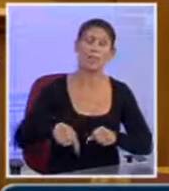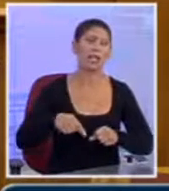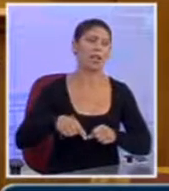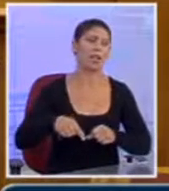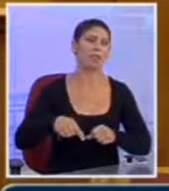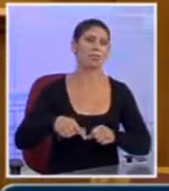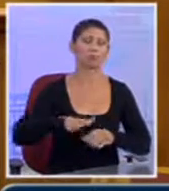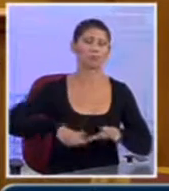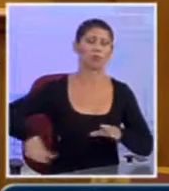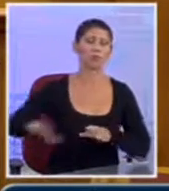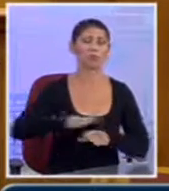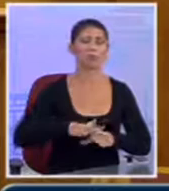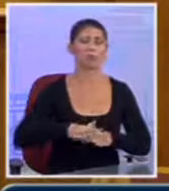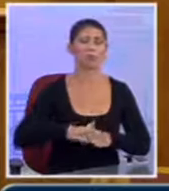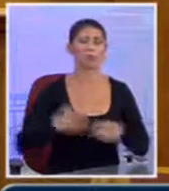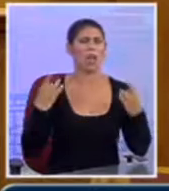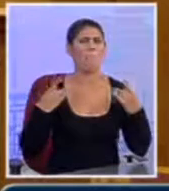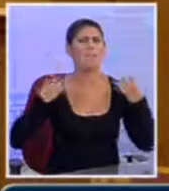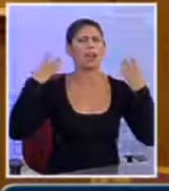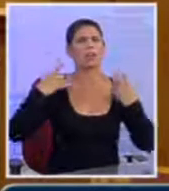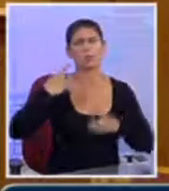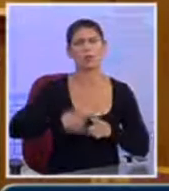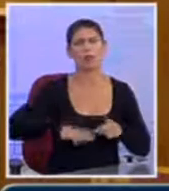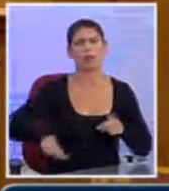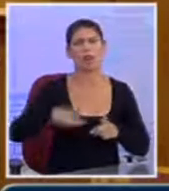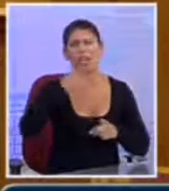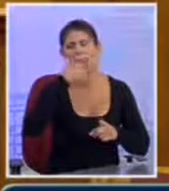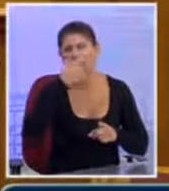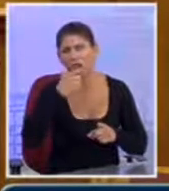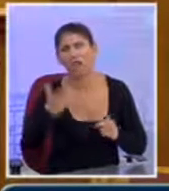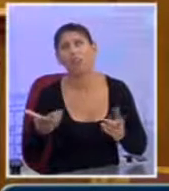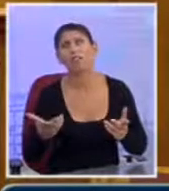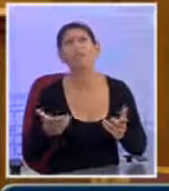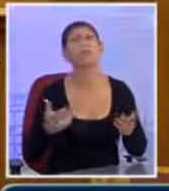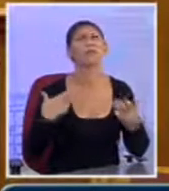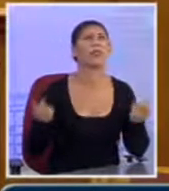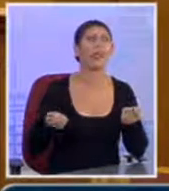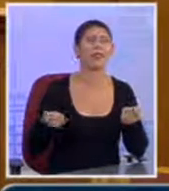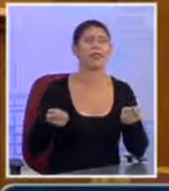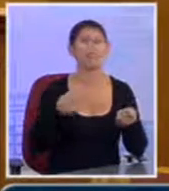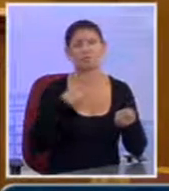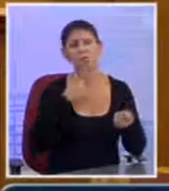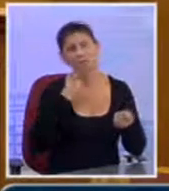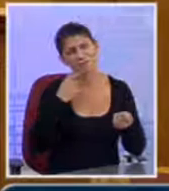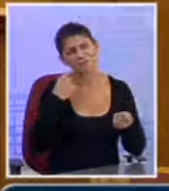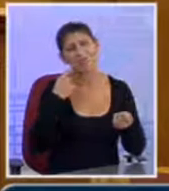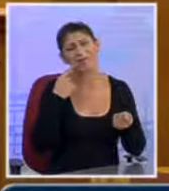τόπο. Να απαλλάξουμε τον τόπο από τη μυρολατρία και το μυρολατρικό χαμόγελο.